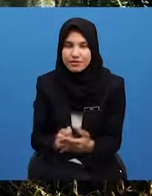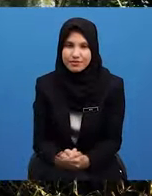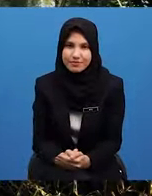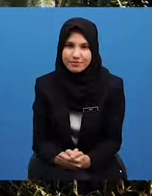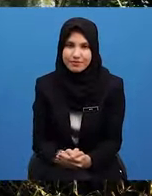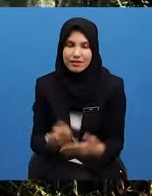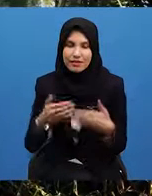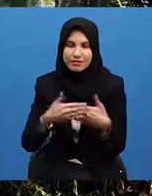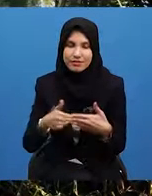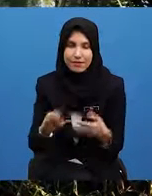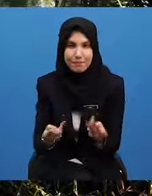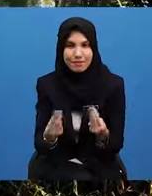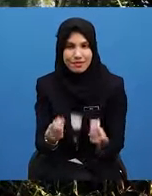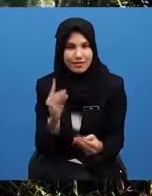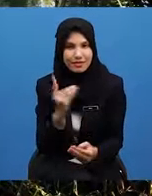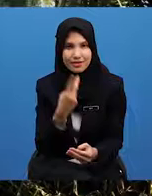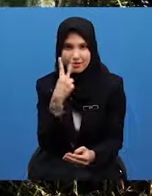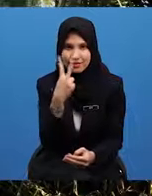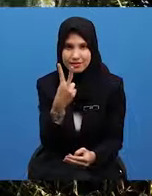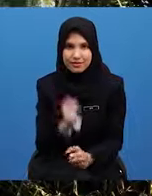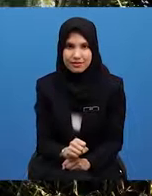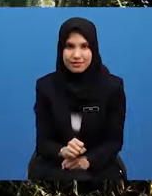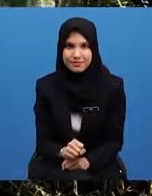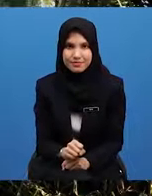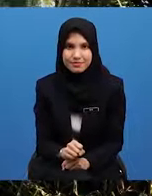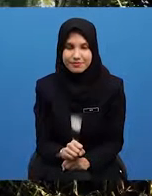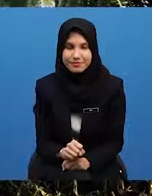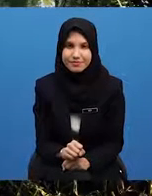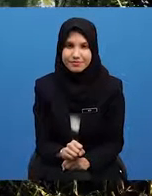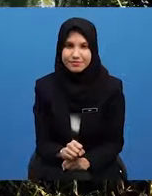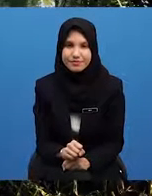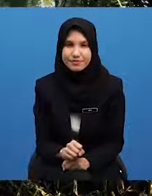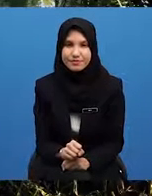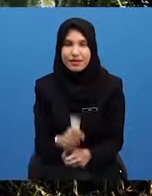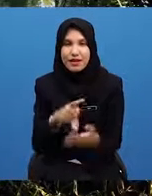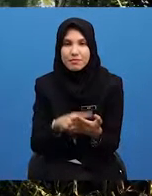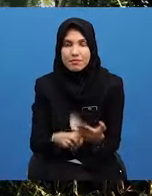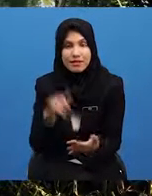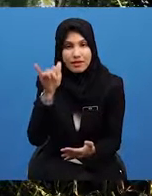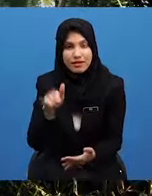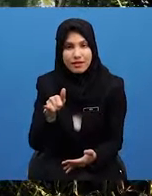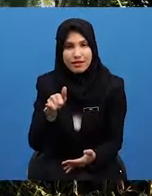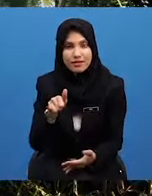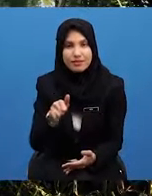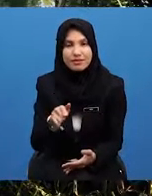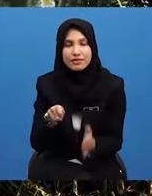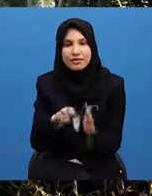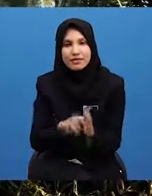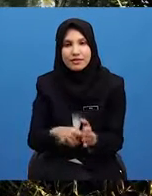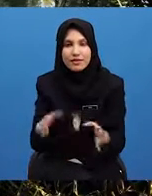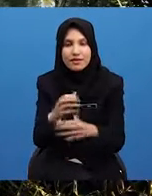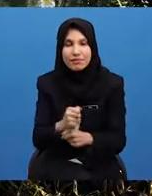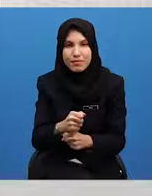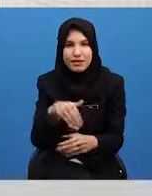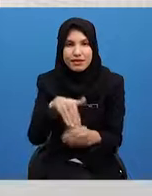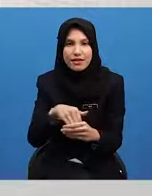Seterusnya, mari kita lihat komponen-komponen yang terdapat di dalam takal